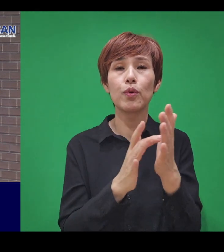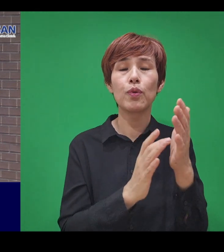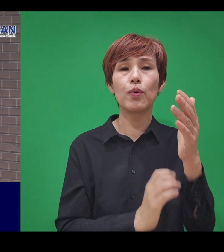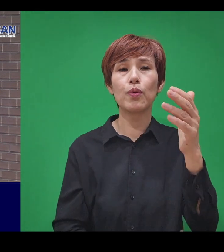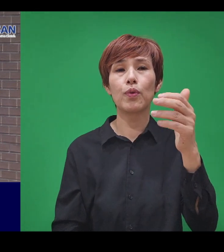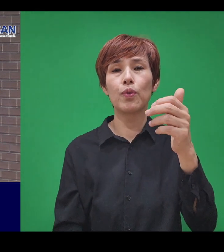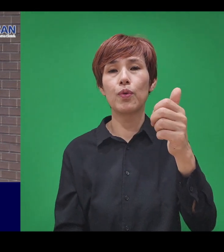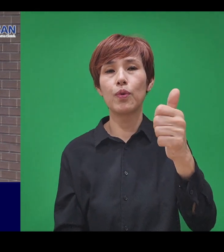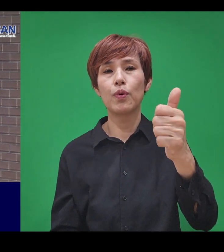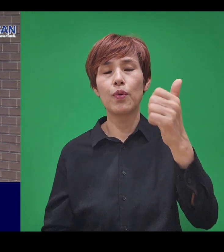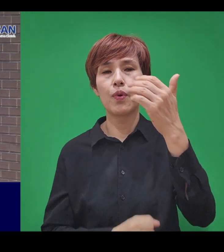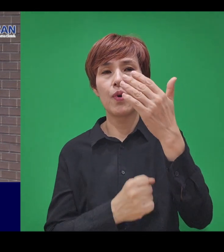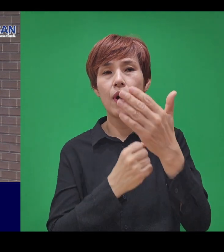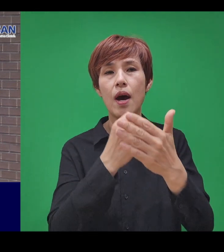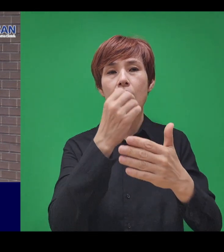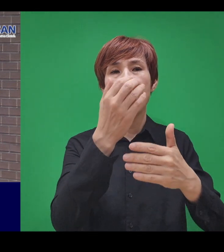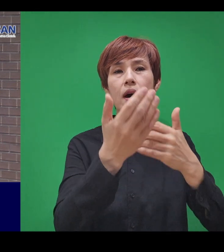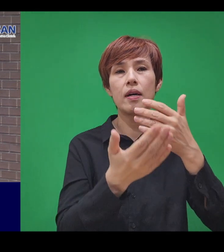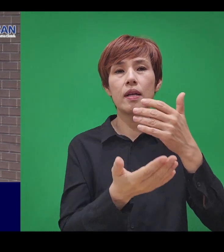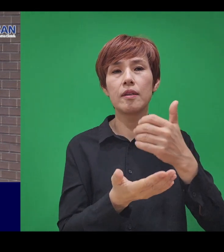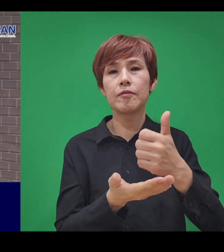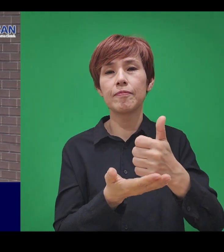예수